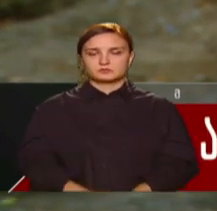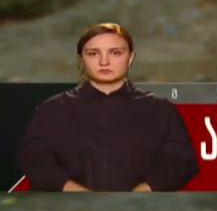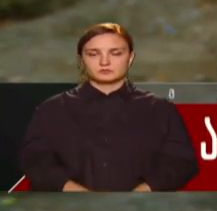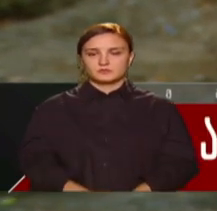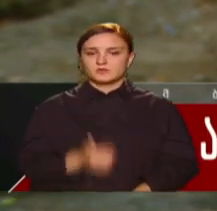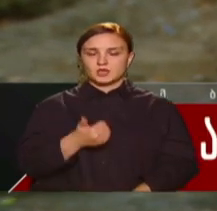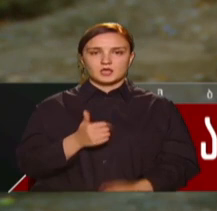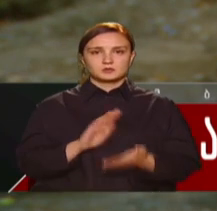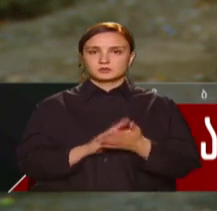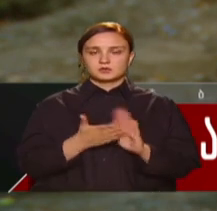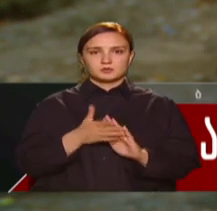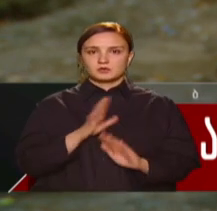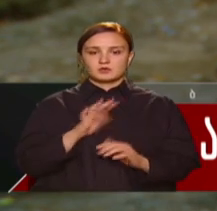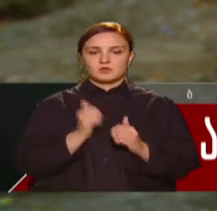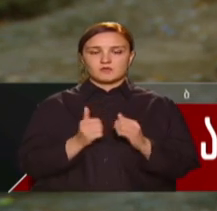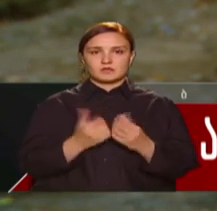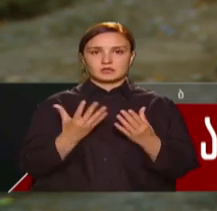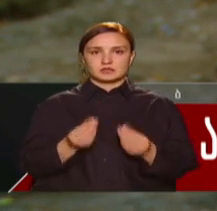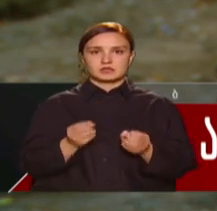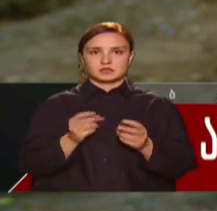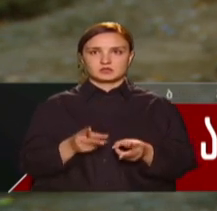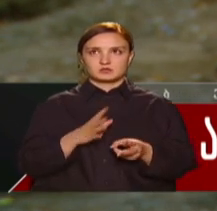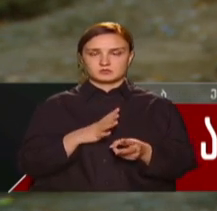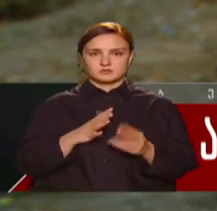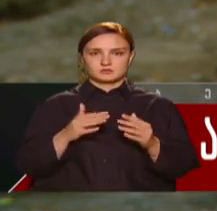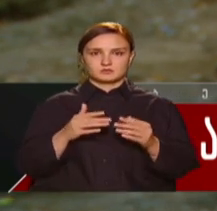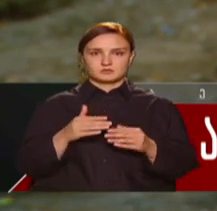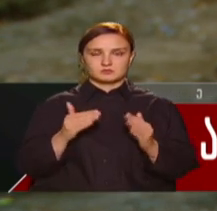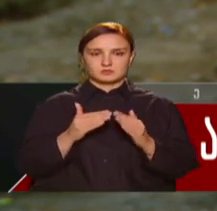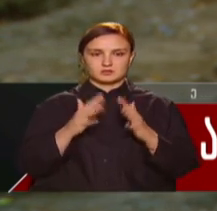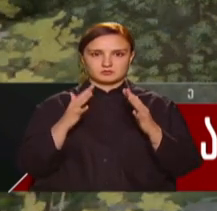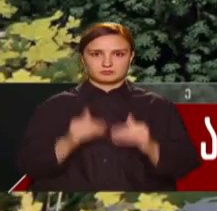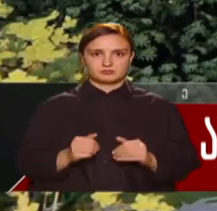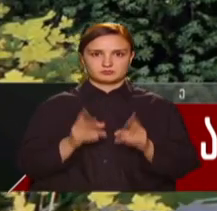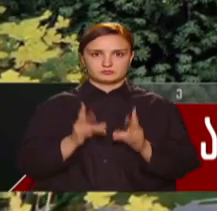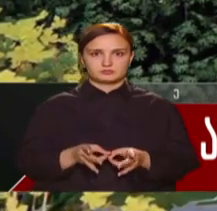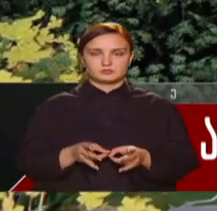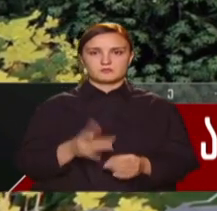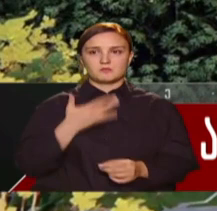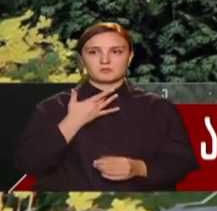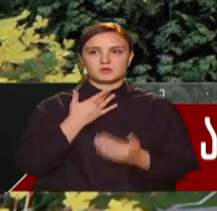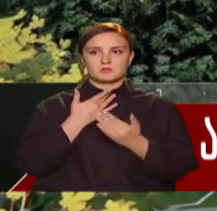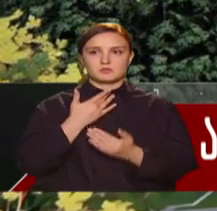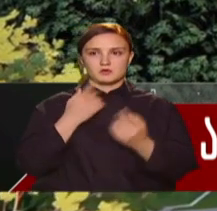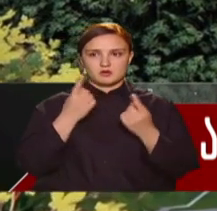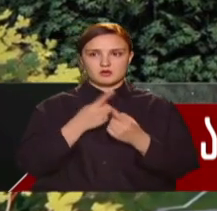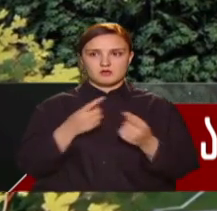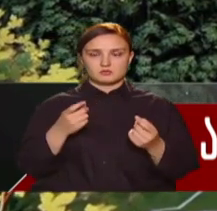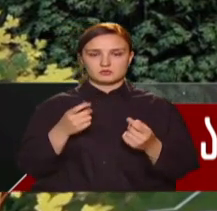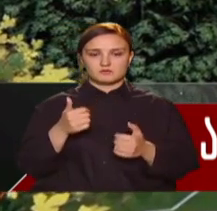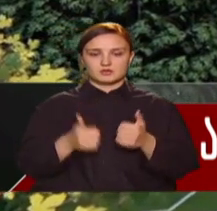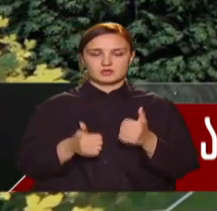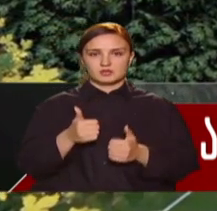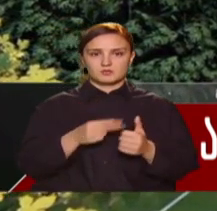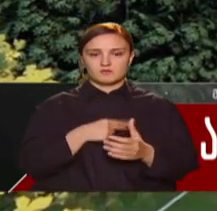კარგი პირობები. ყოველ დღე საშიშროება იყო იმისა, რომ ჩამონგრეულიყო და ჩამოვარდნილიყო რამე. მერიის მიერ გამოცხადებულ ტენდენში კომპანია